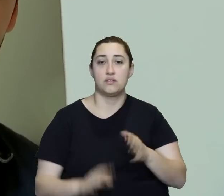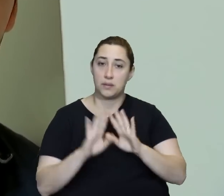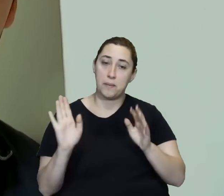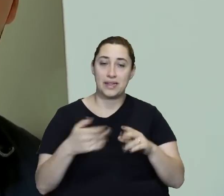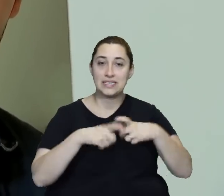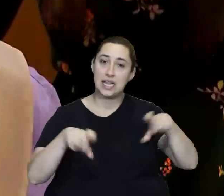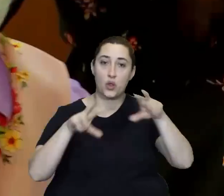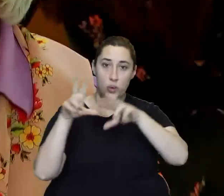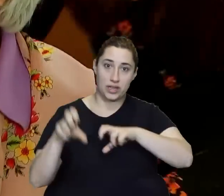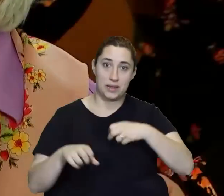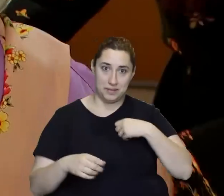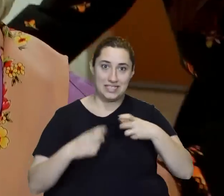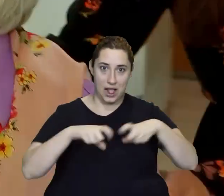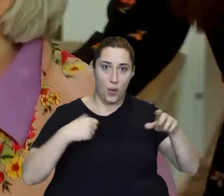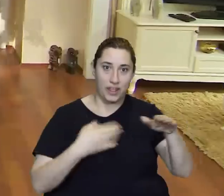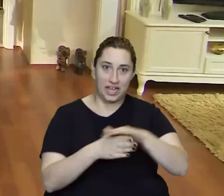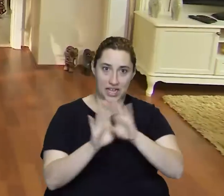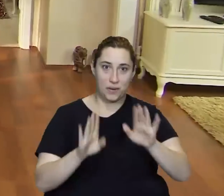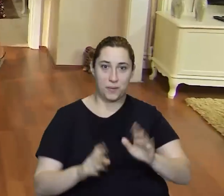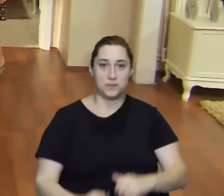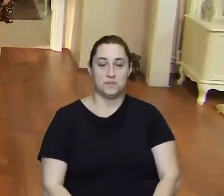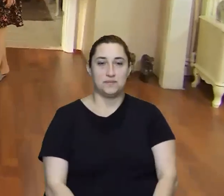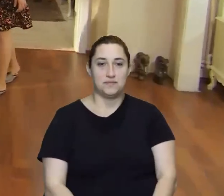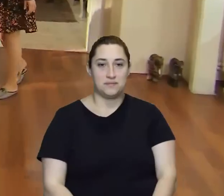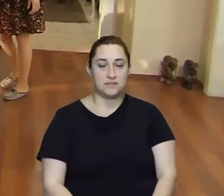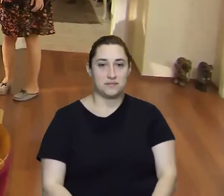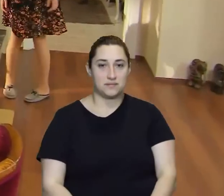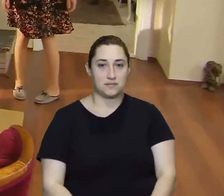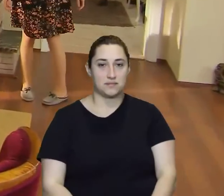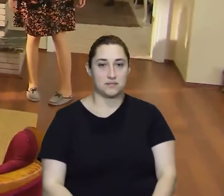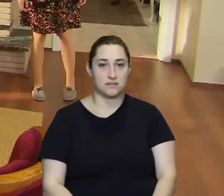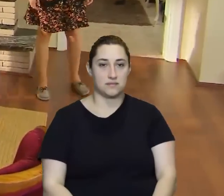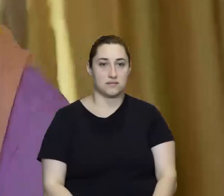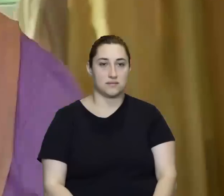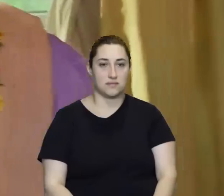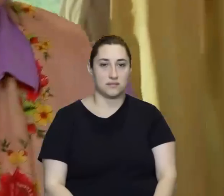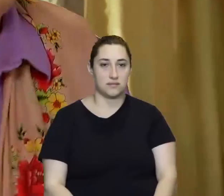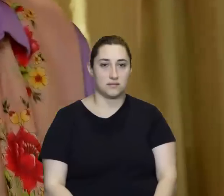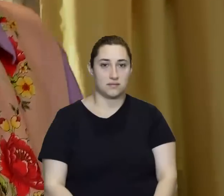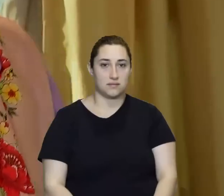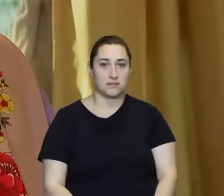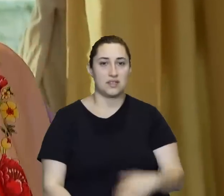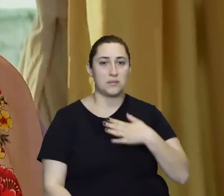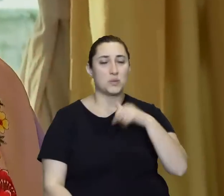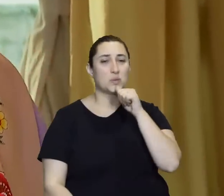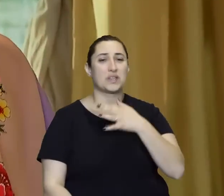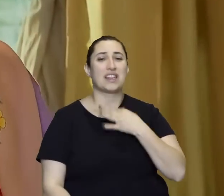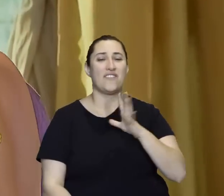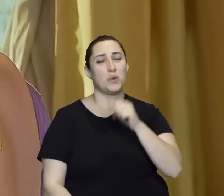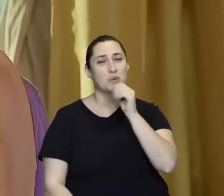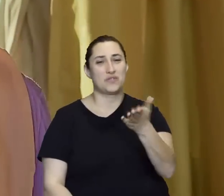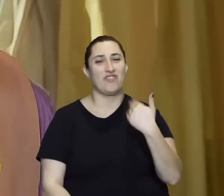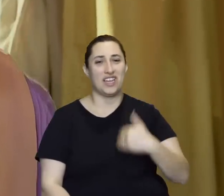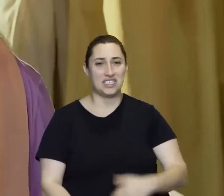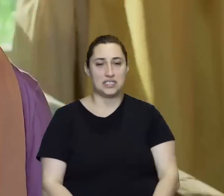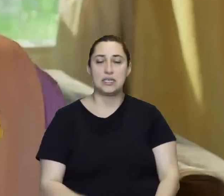Tamam hadi salona geçelim. Giriyoruz salona. Ömer Leyla'nın odasında kulak misafiri. Zehra salonda olmadığını görünce rahatladı. Ben susadım, bana bir su